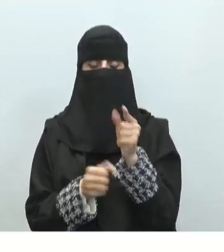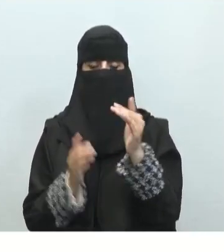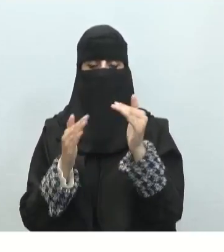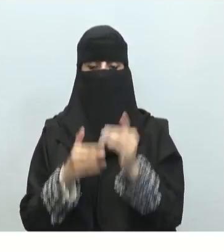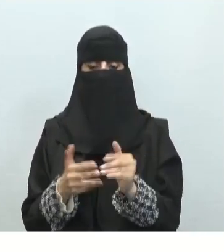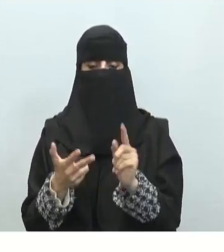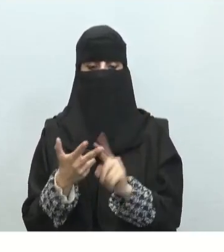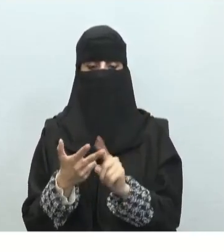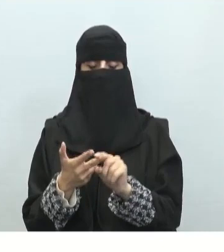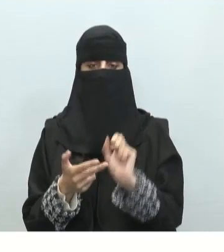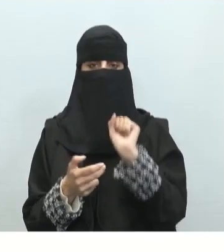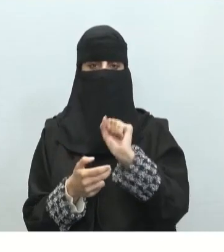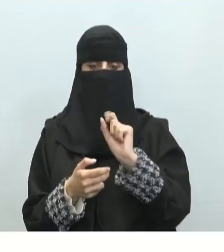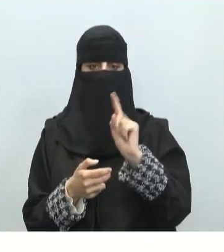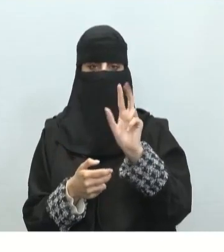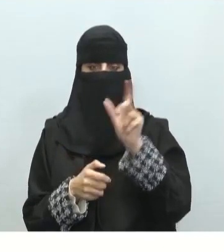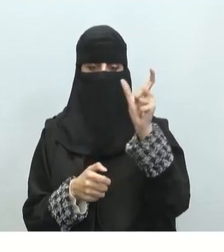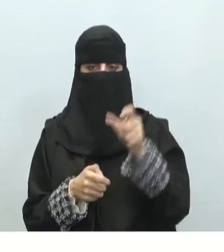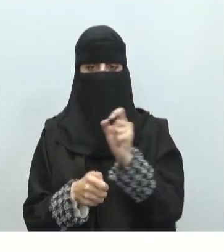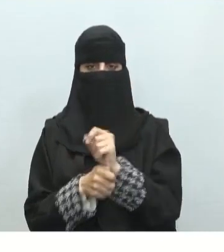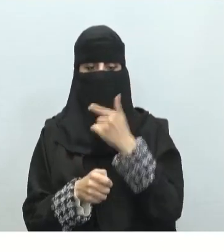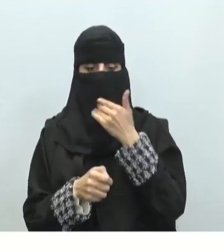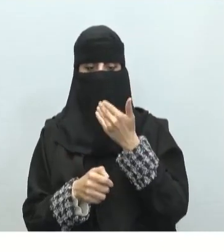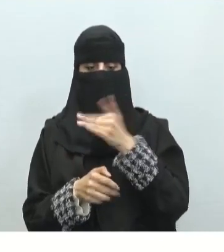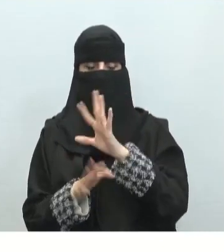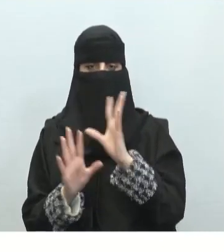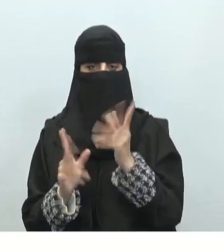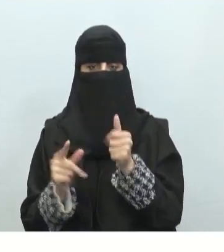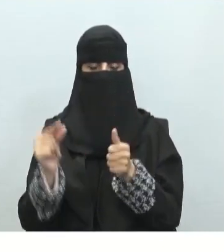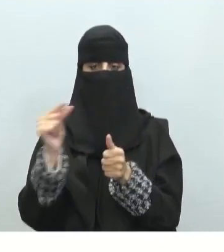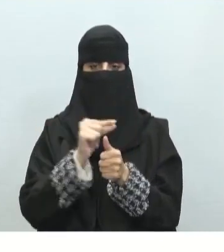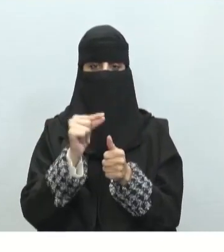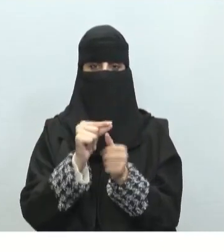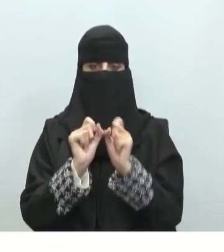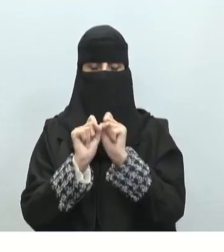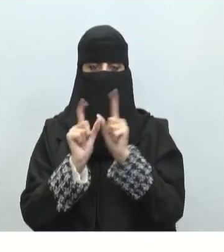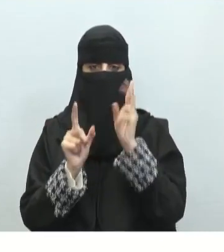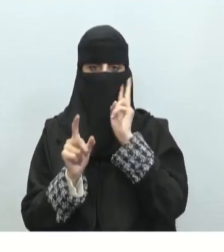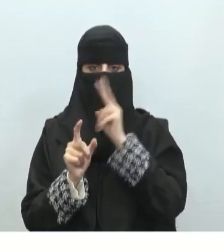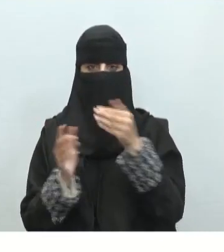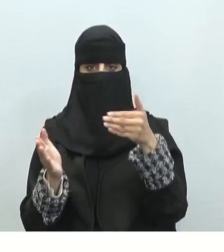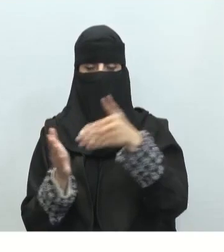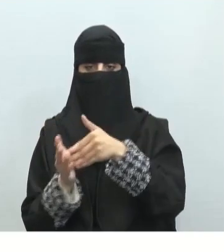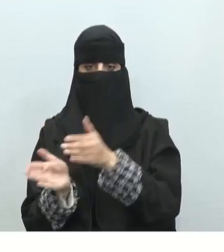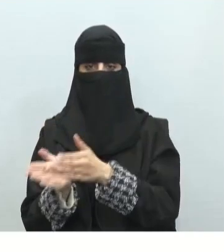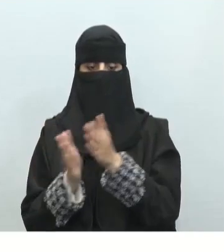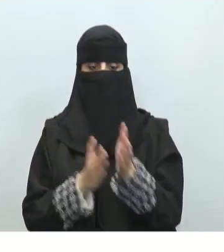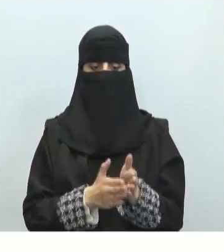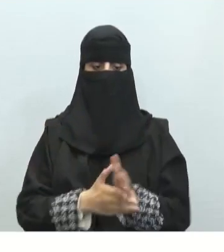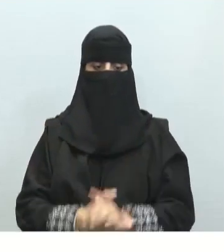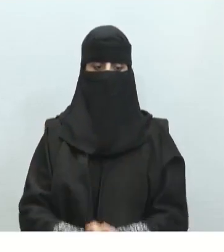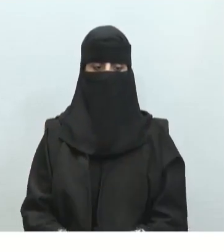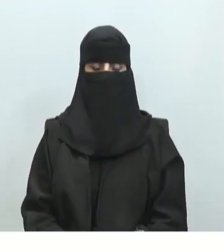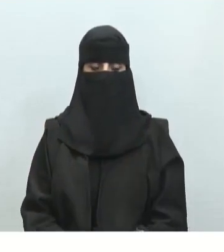قام بالفعل اما علامته فعلام رفع الفاعل هنا الضمه